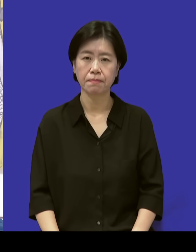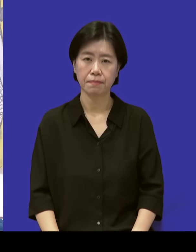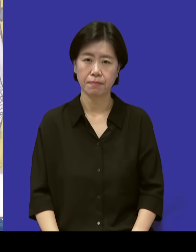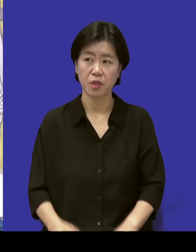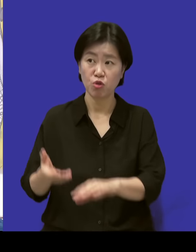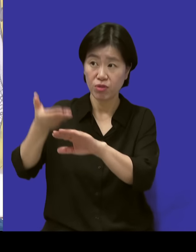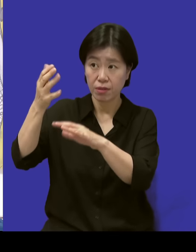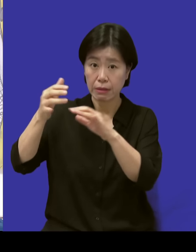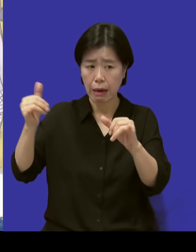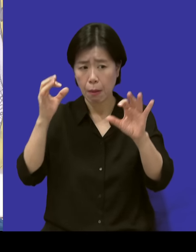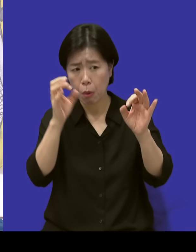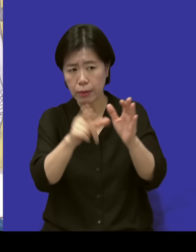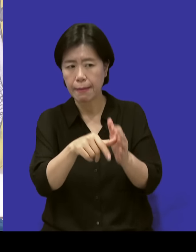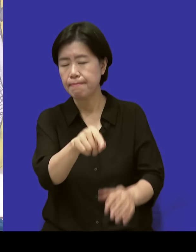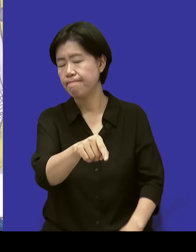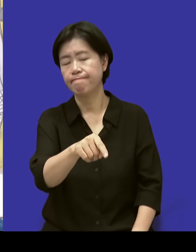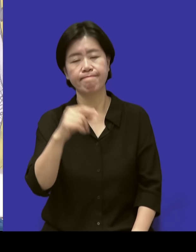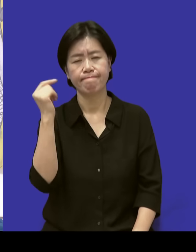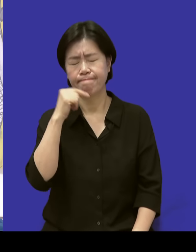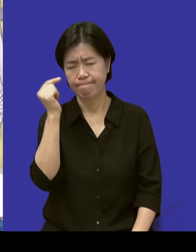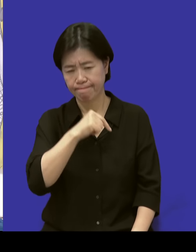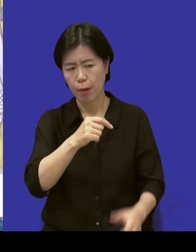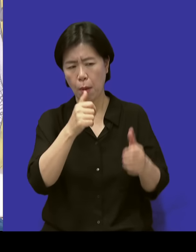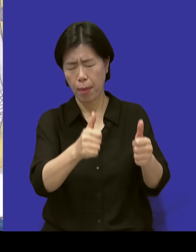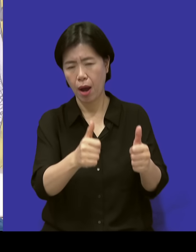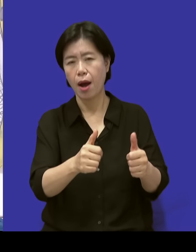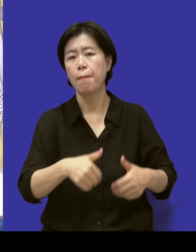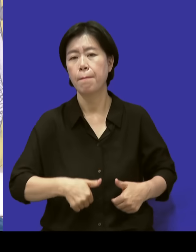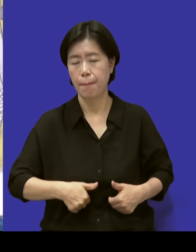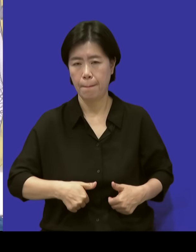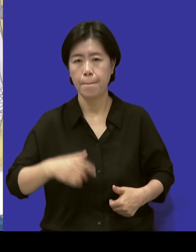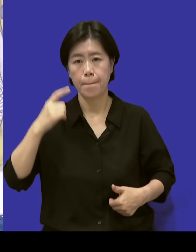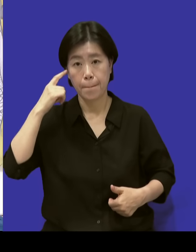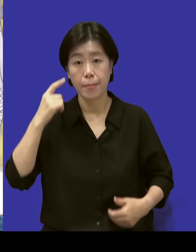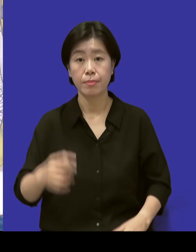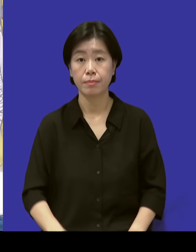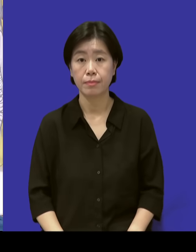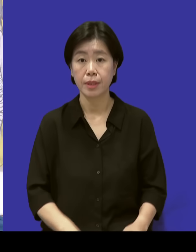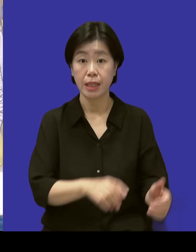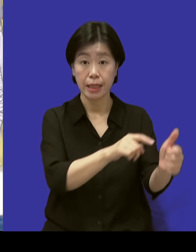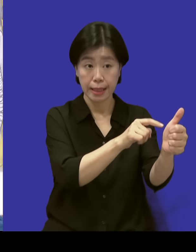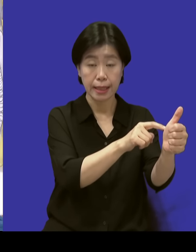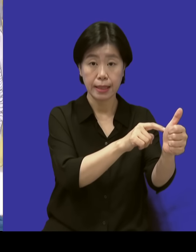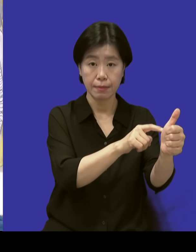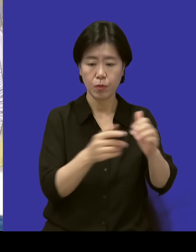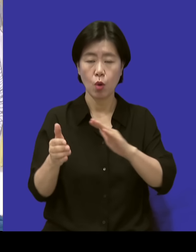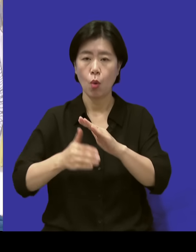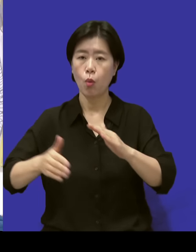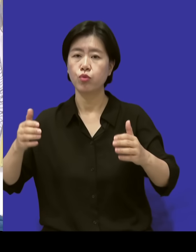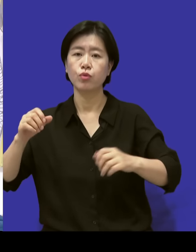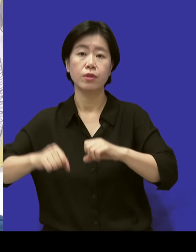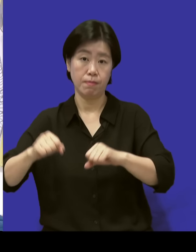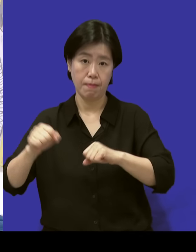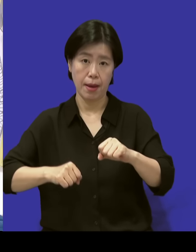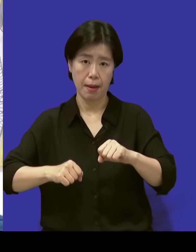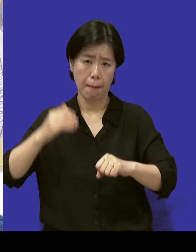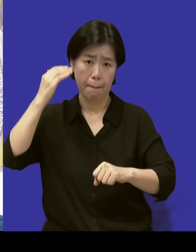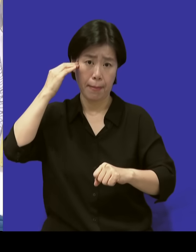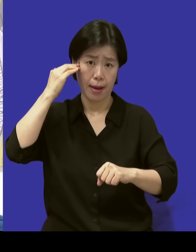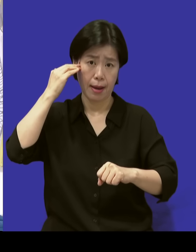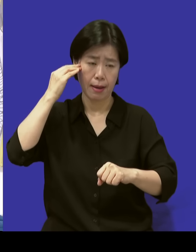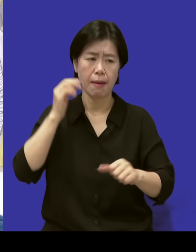예. 강력하게 엄단해야 된다라고 예. 해서 이 수용자를 이제 공무집행 방해로 그렇겠죠. 예, 추가